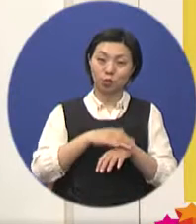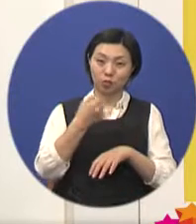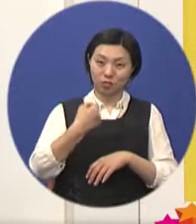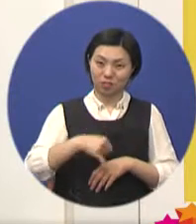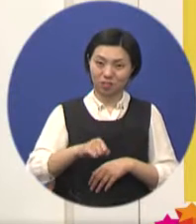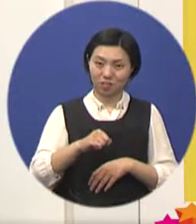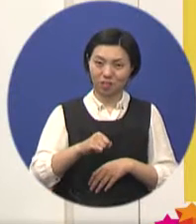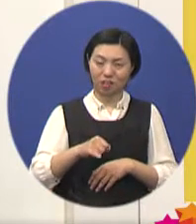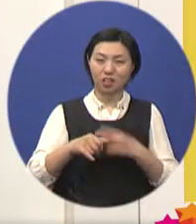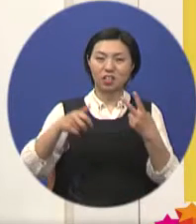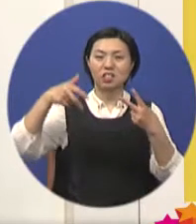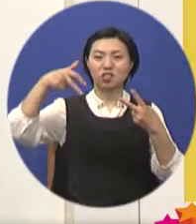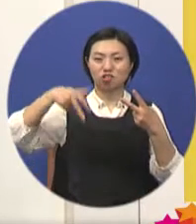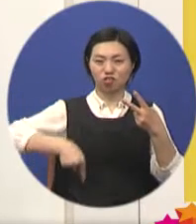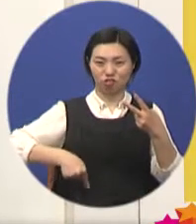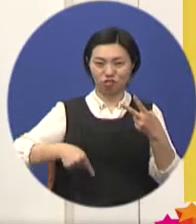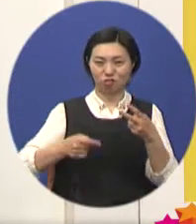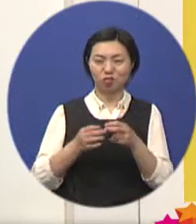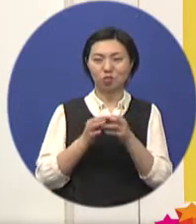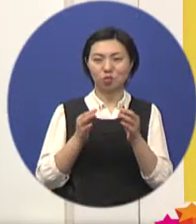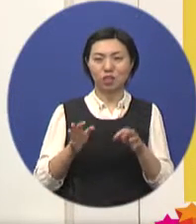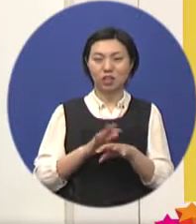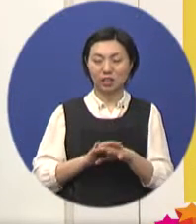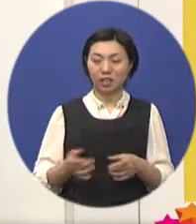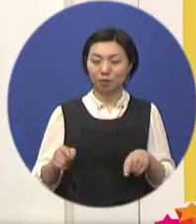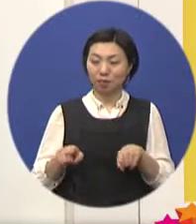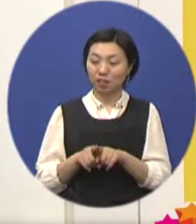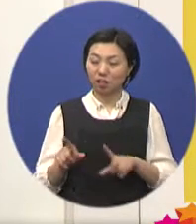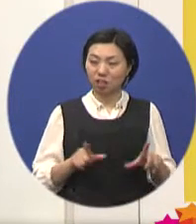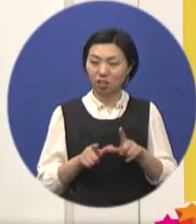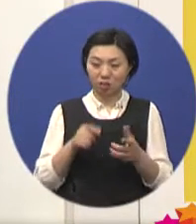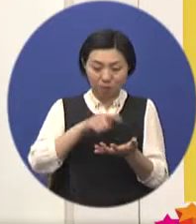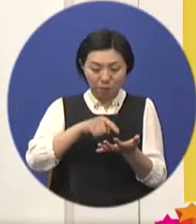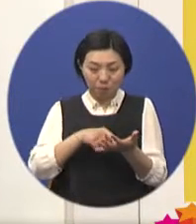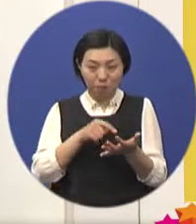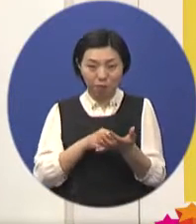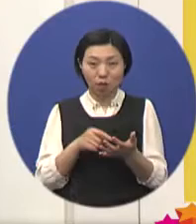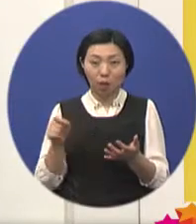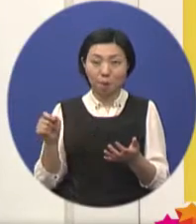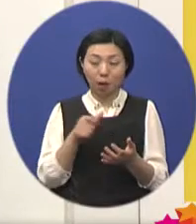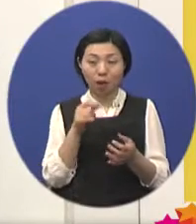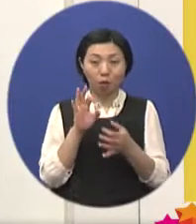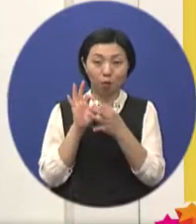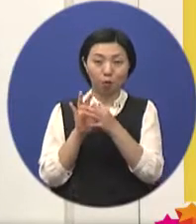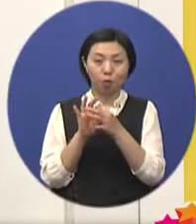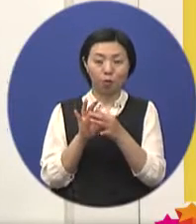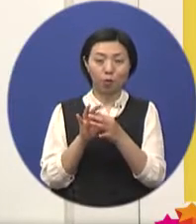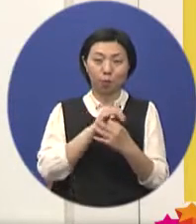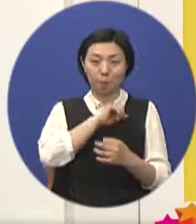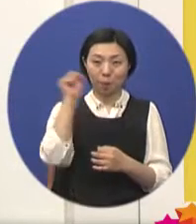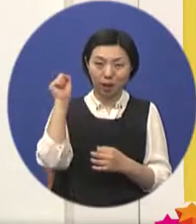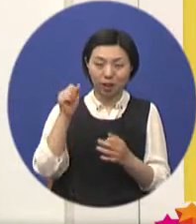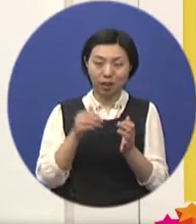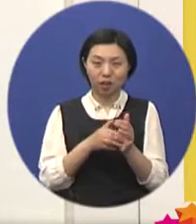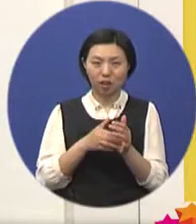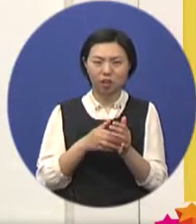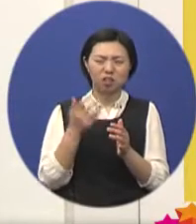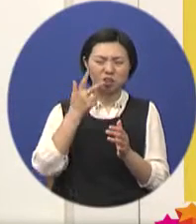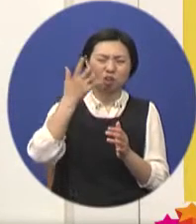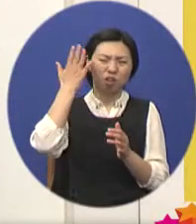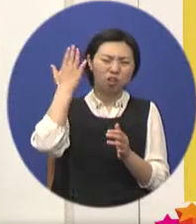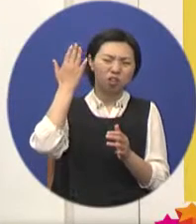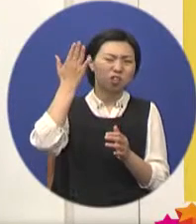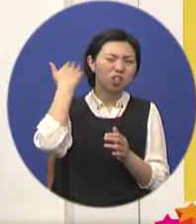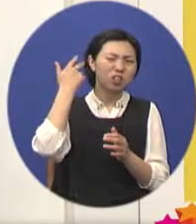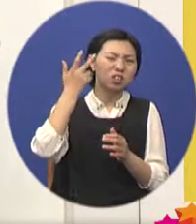우리 집에서 살아요. 네. 뭐 다다다다다다 눌러더니 대본 되더라고. 그럼요. 아, 지난번에는 애들이... 그 자막을 보고 이 테레비를 보고